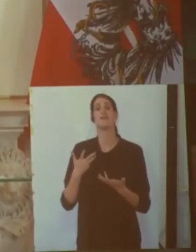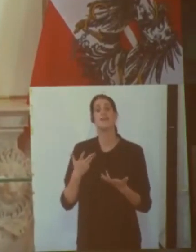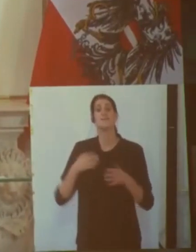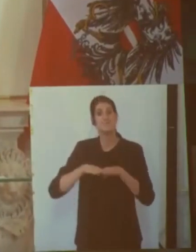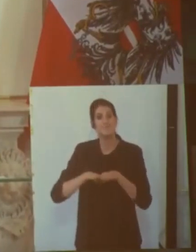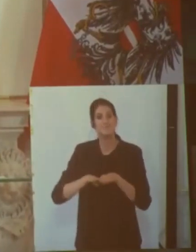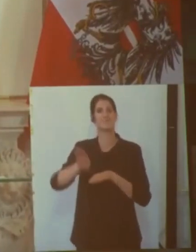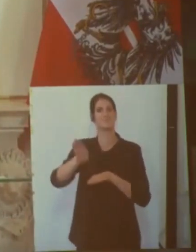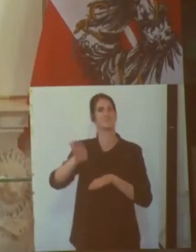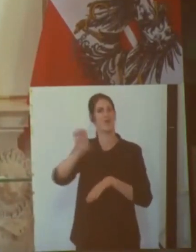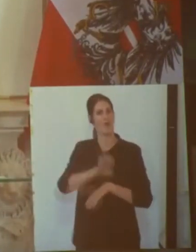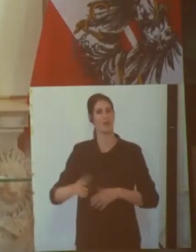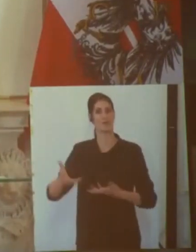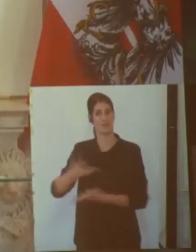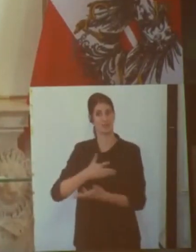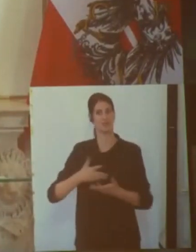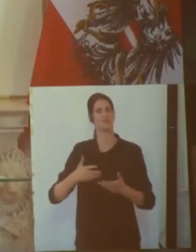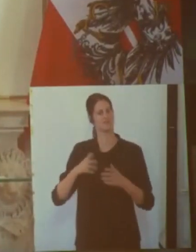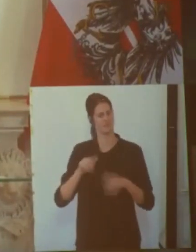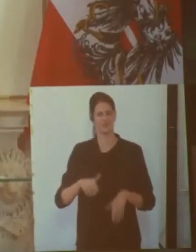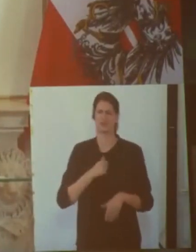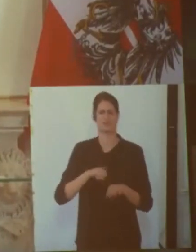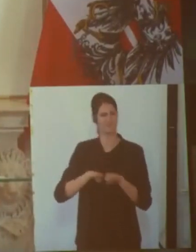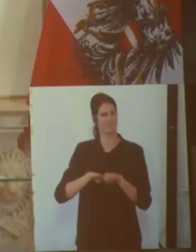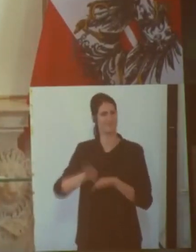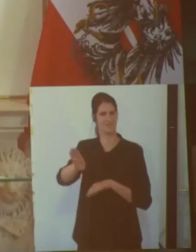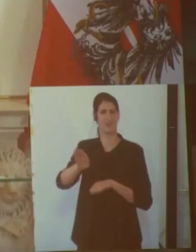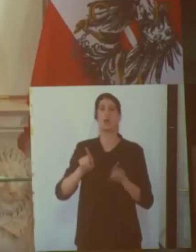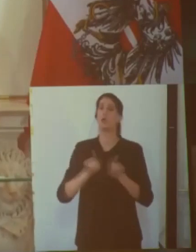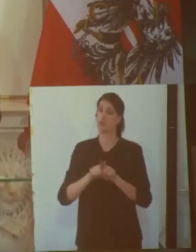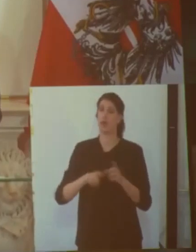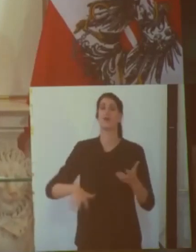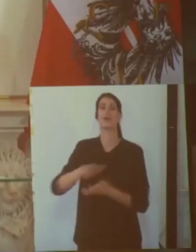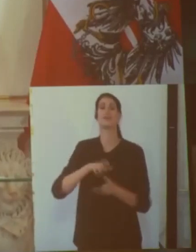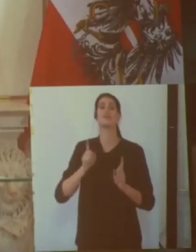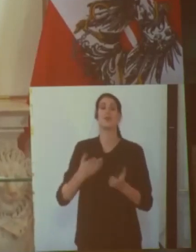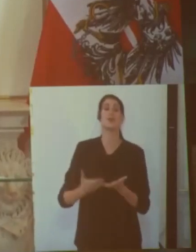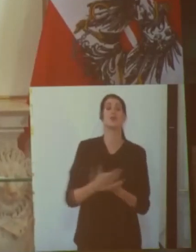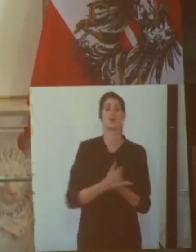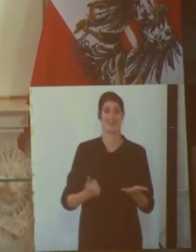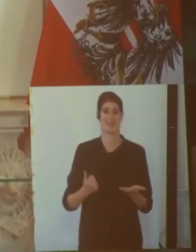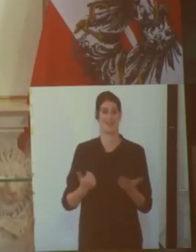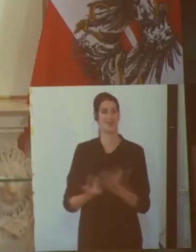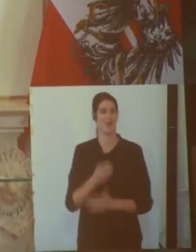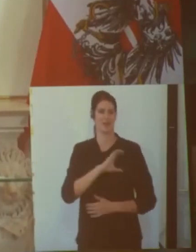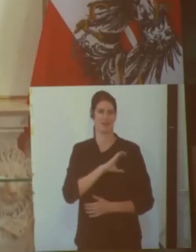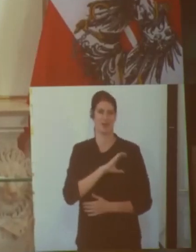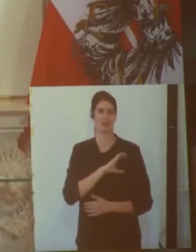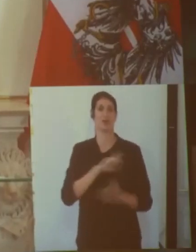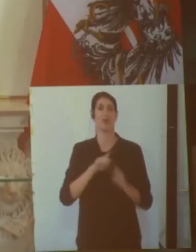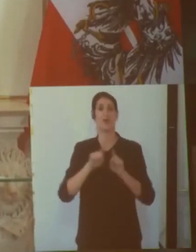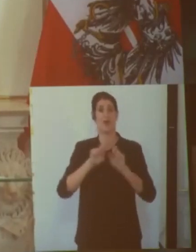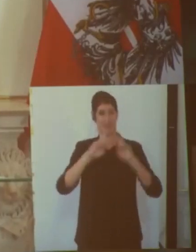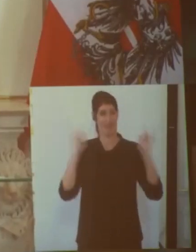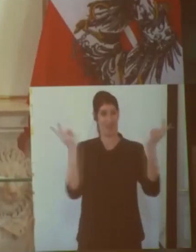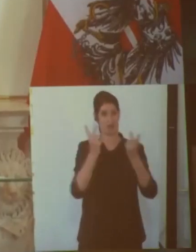europäischen Wirtschaft im nächsten Jahr zustande zu bringen und gleichzeitig die Krise zu nutzen, um unabhängiger von anderen Teilen der Welt zu